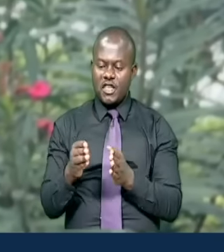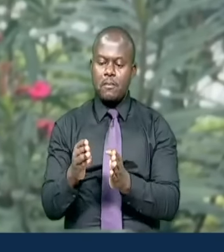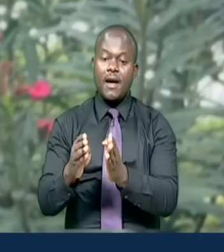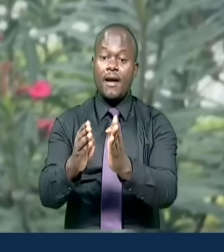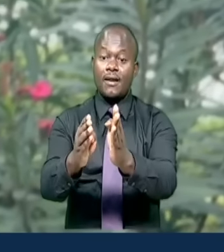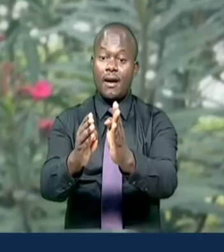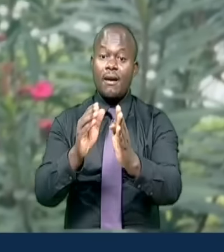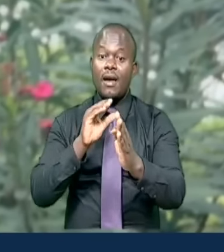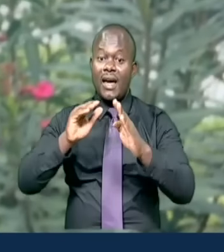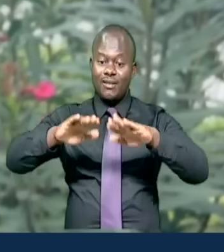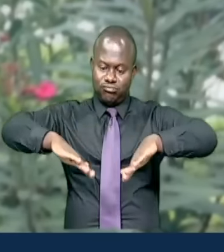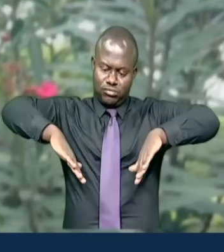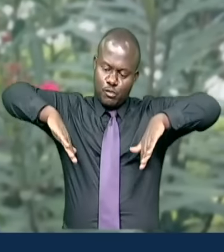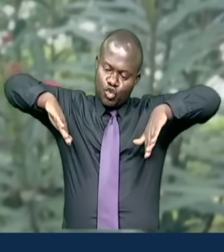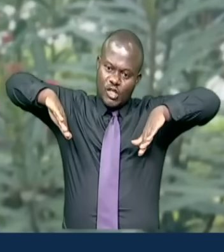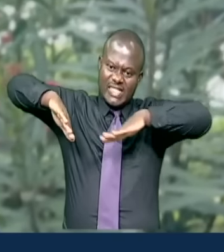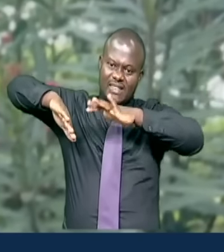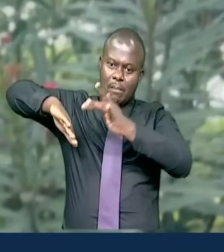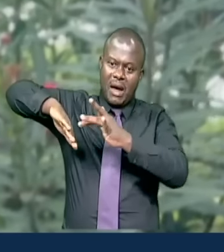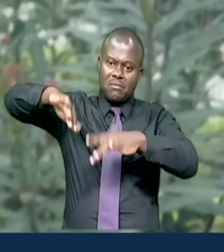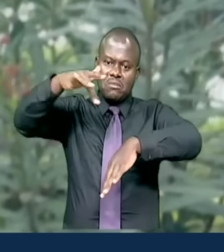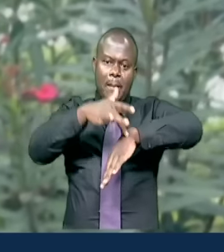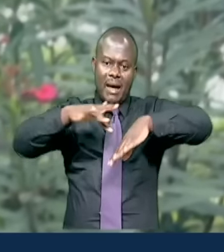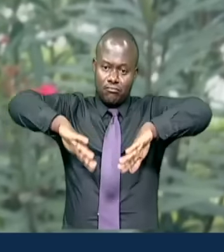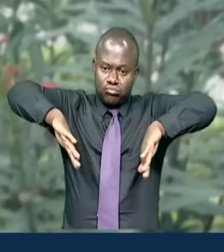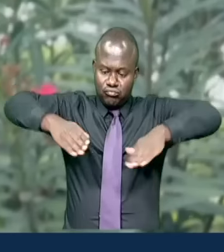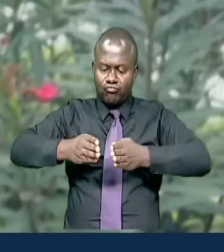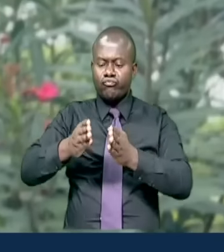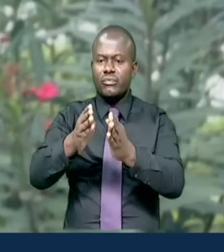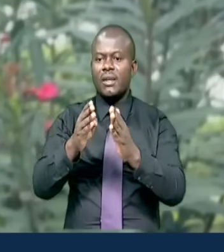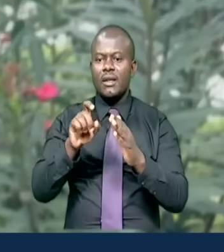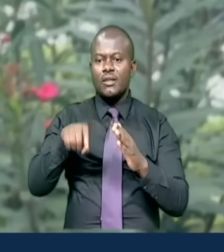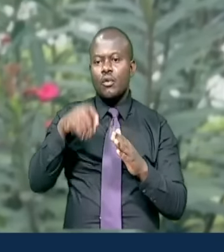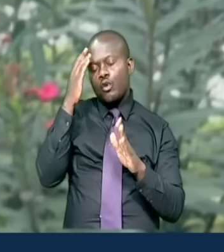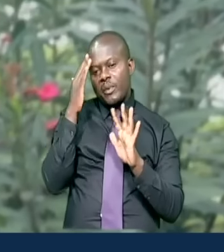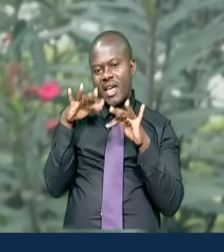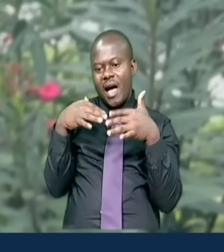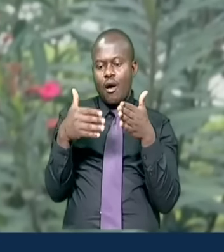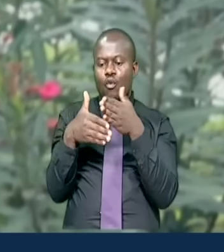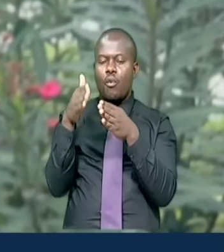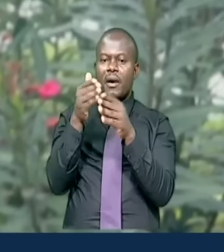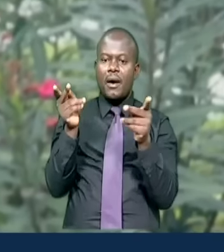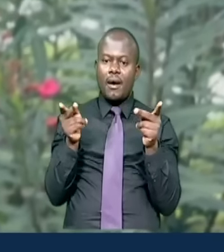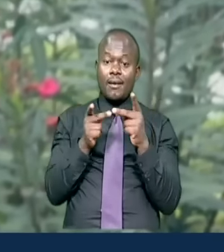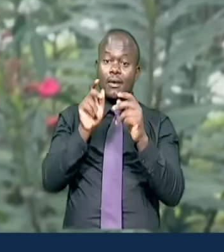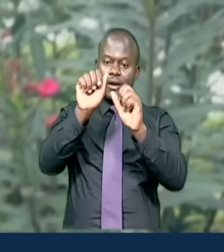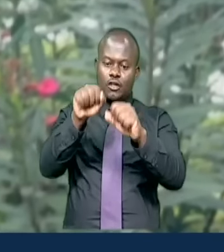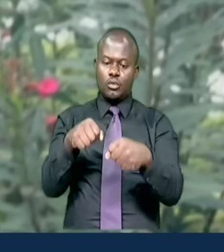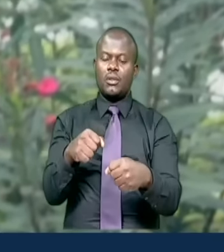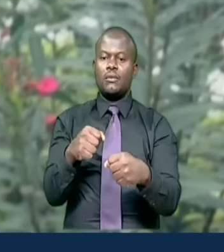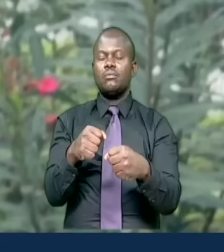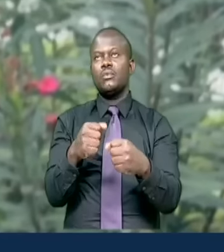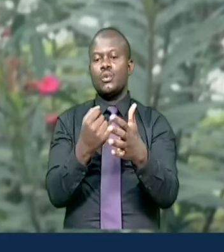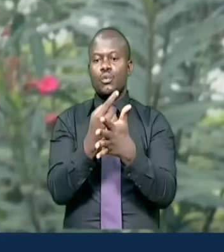ariko tudakomerekeje iyi misozi, no kubaka natwe tukitwararika kutubaka ahantu hashobora